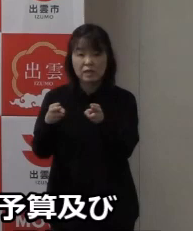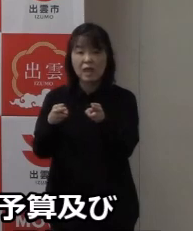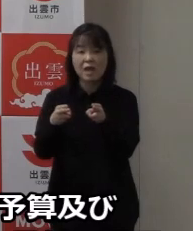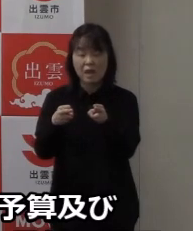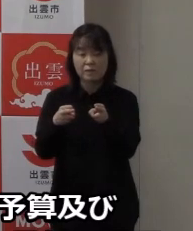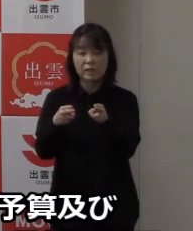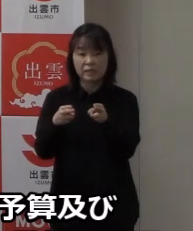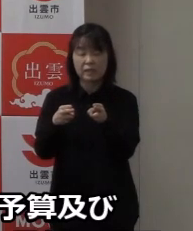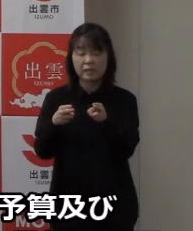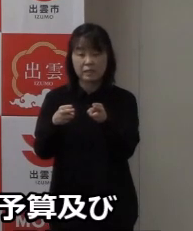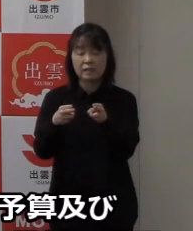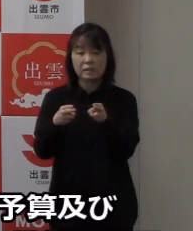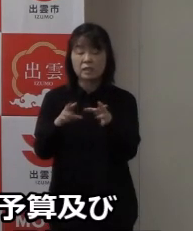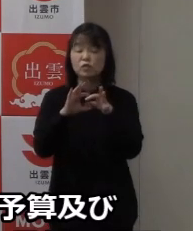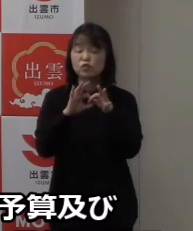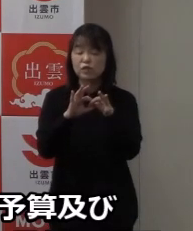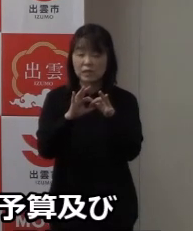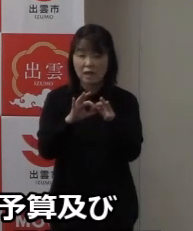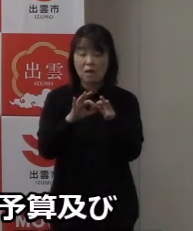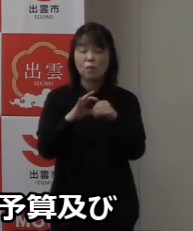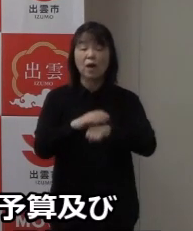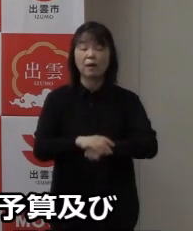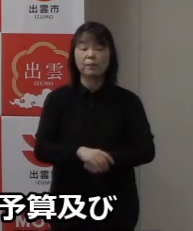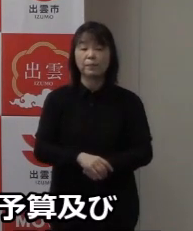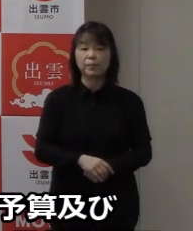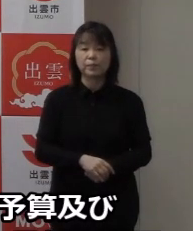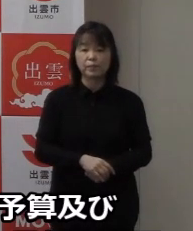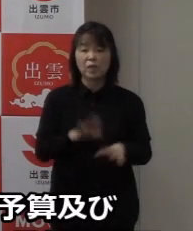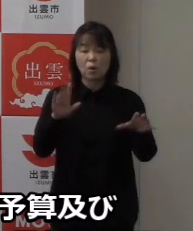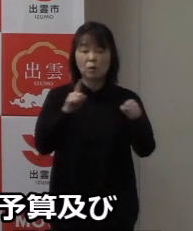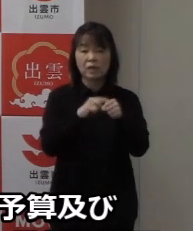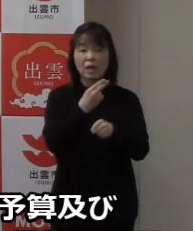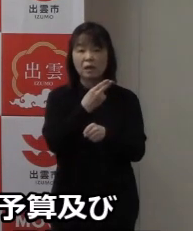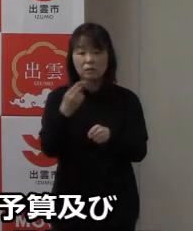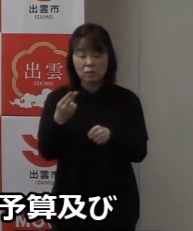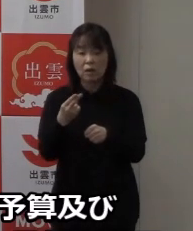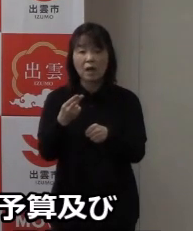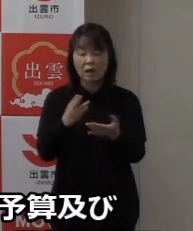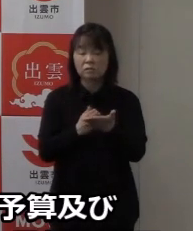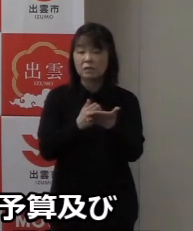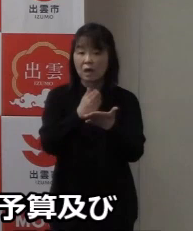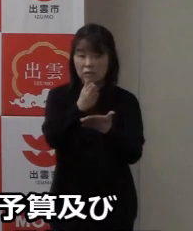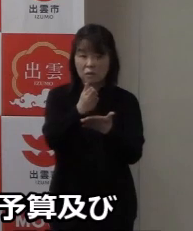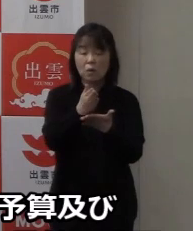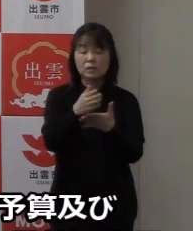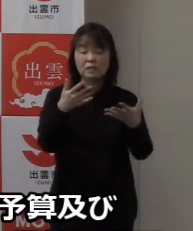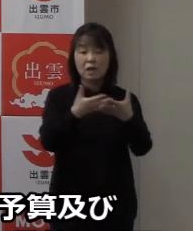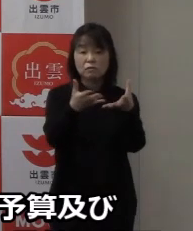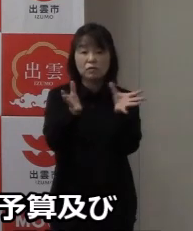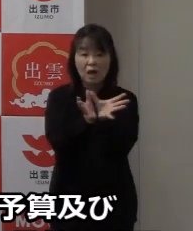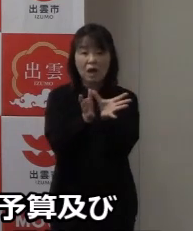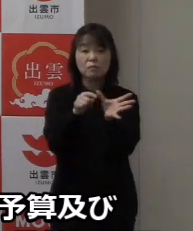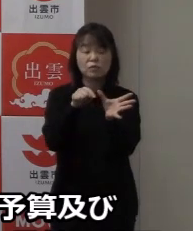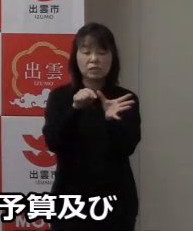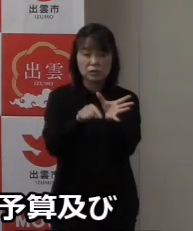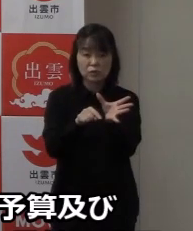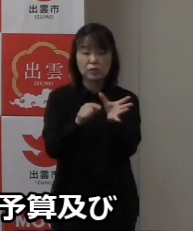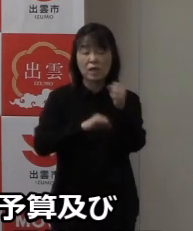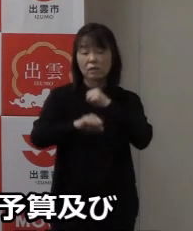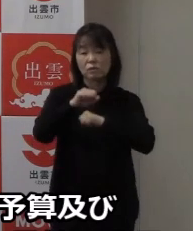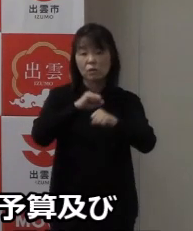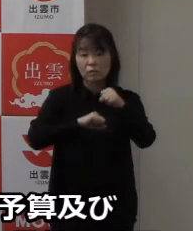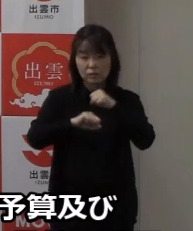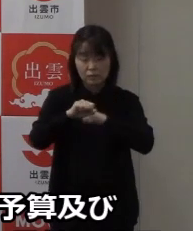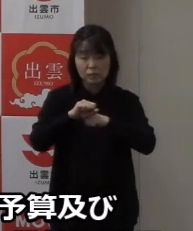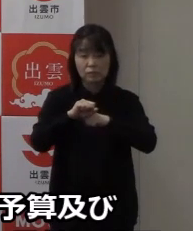。施設整備につきましては、今年度から始めておるクラブについて、引き続き取り組んでまいり